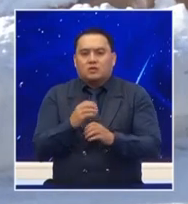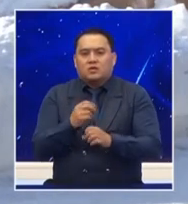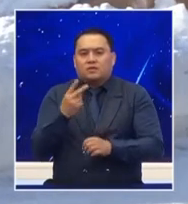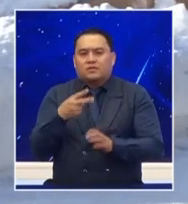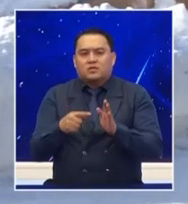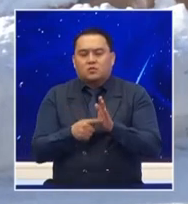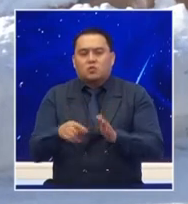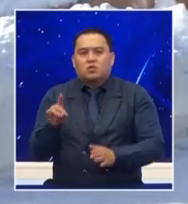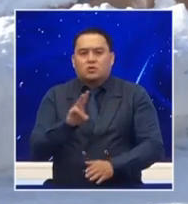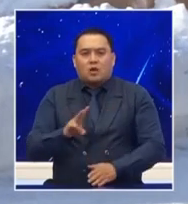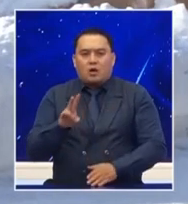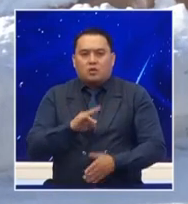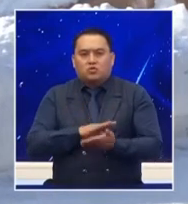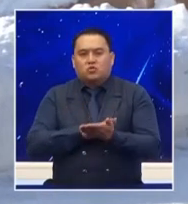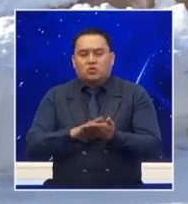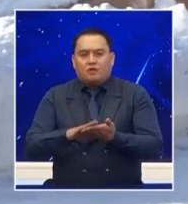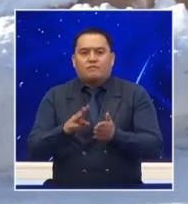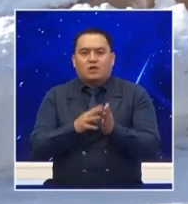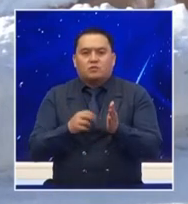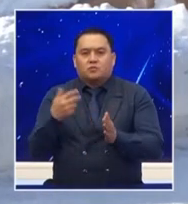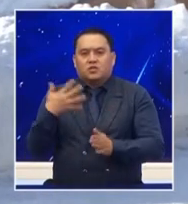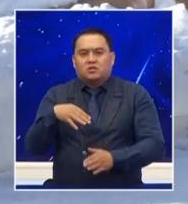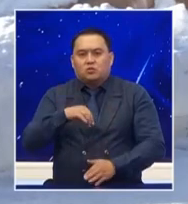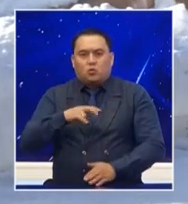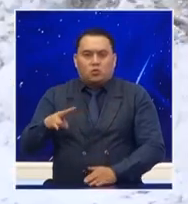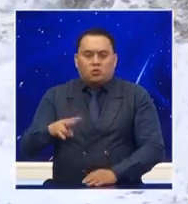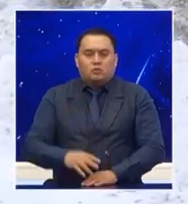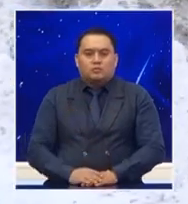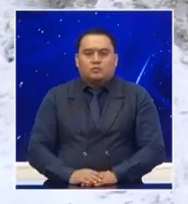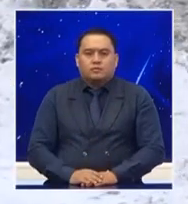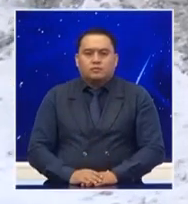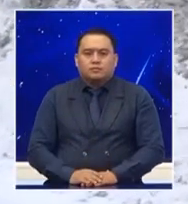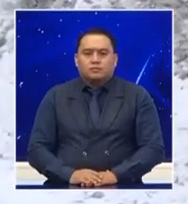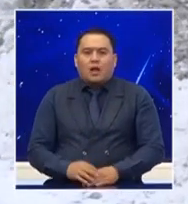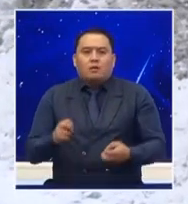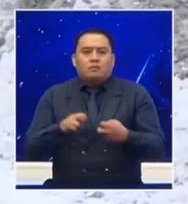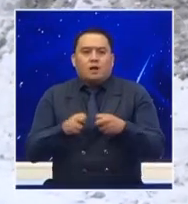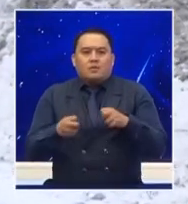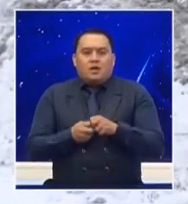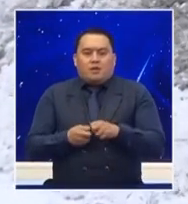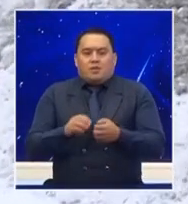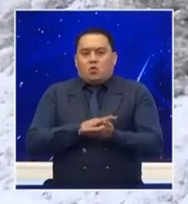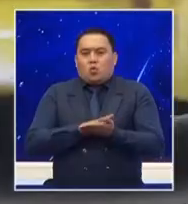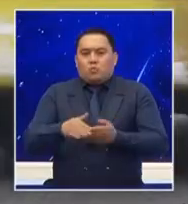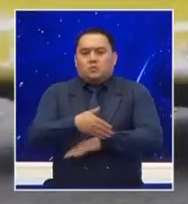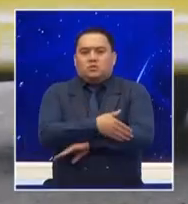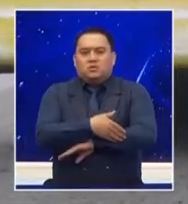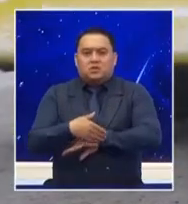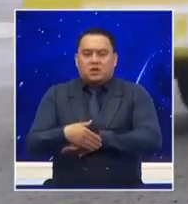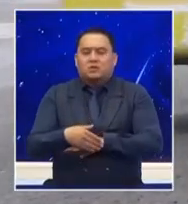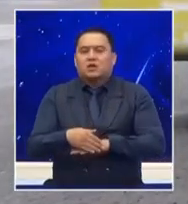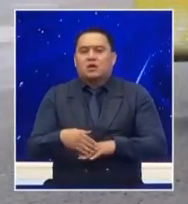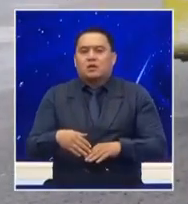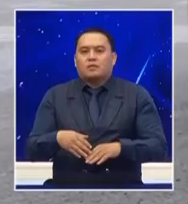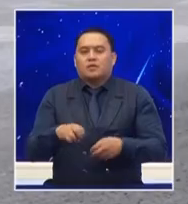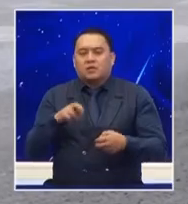27 ноября с городских улиц очищено 850 тонн снега. Частые проблемы во время уборки тротуаров от снега и наледи